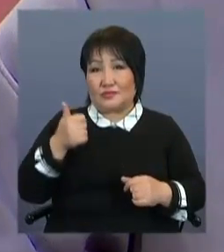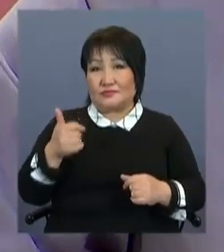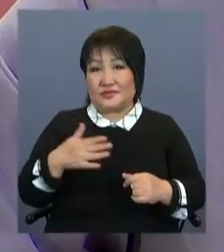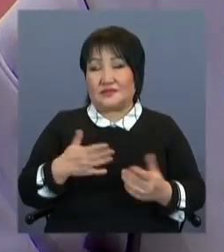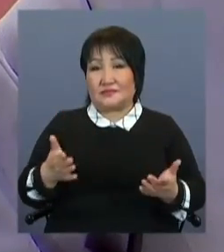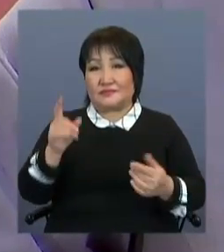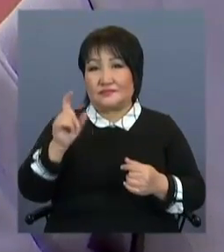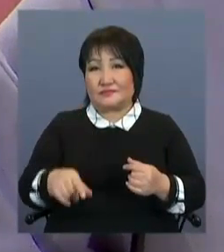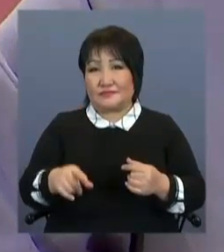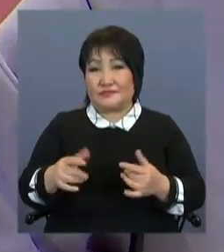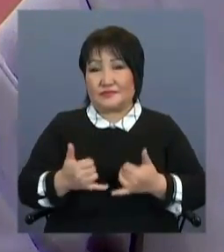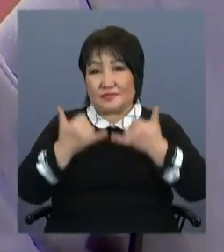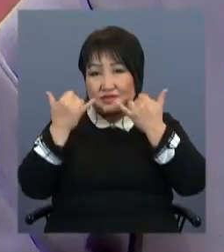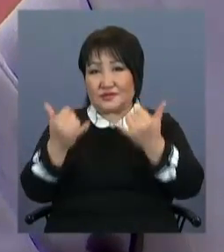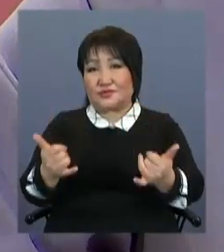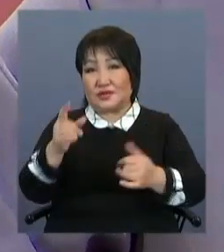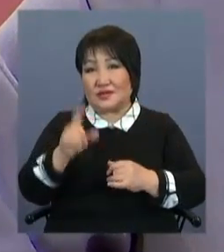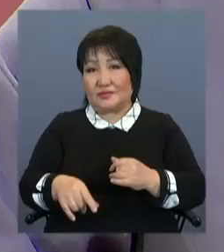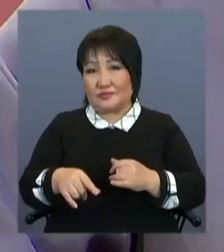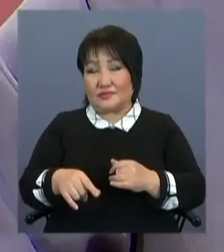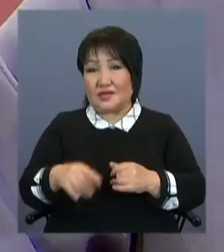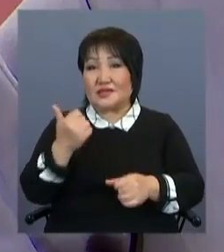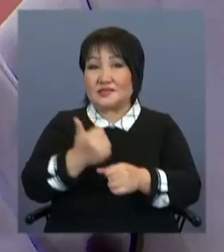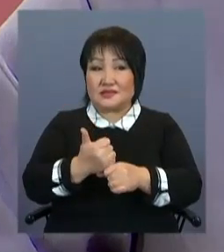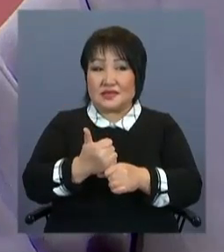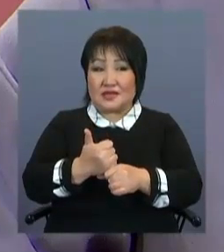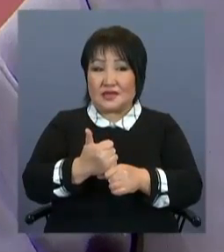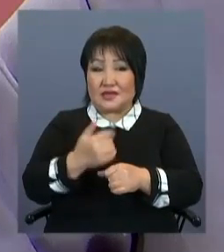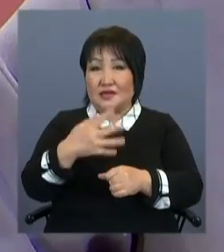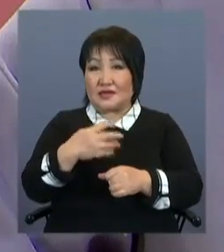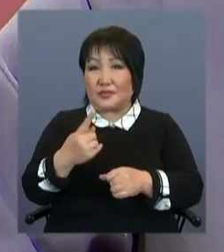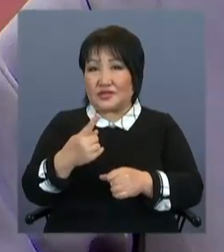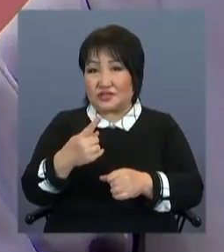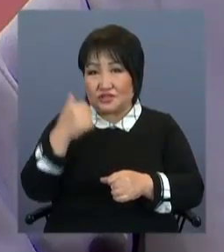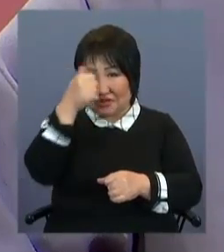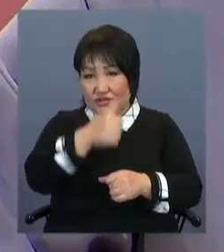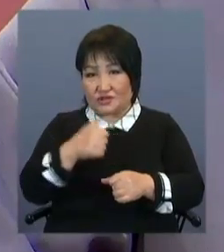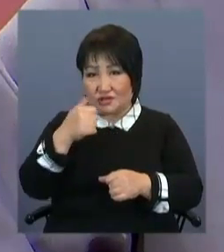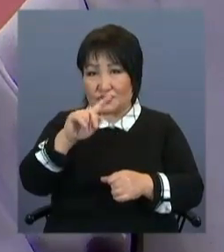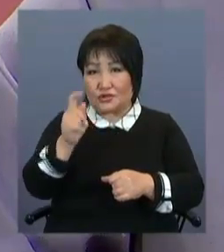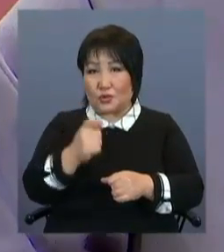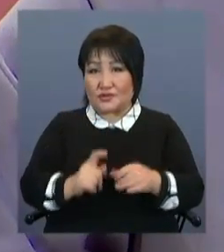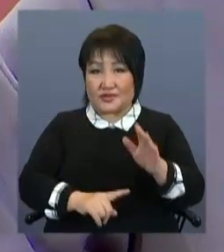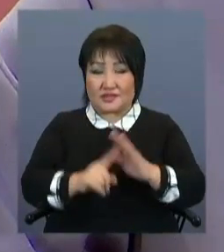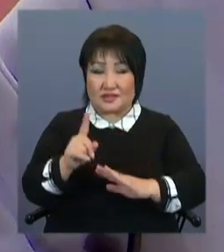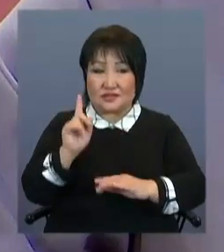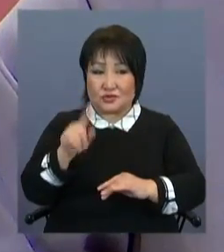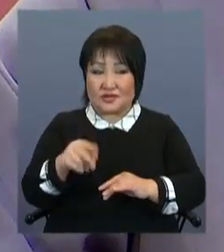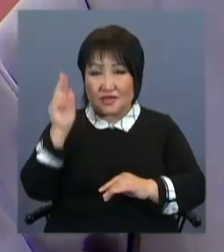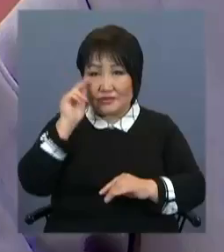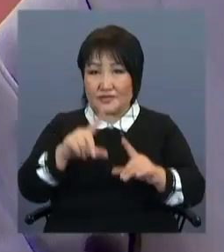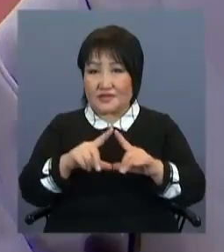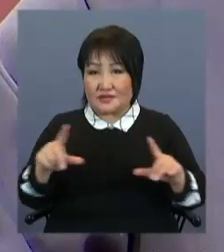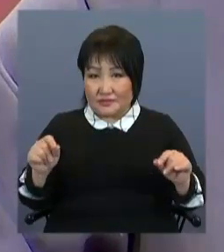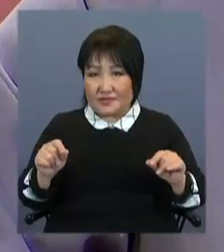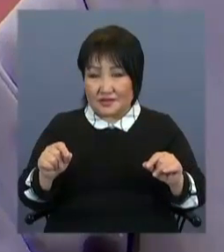Негізінде соғыс басталды 41 жылы. Сонда мектептің табалдырғын мен қатарларым, мен